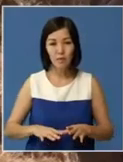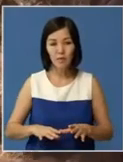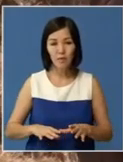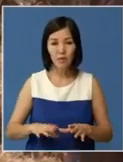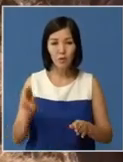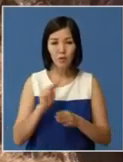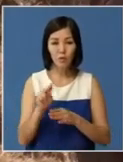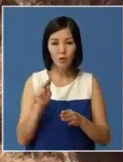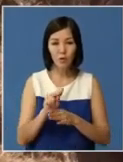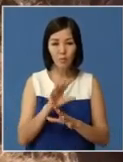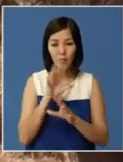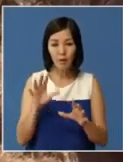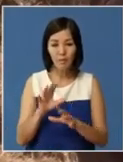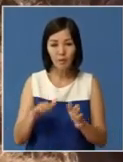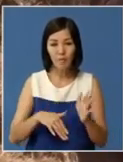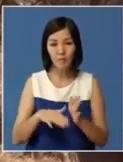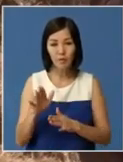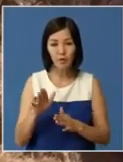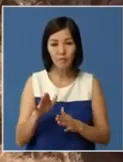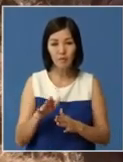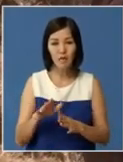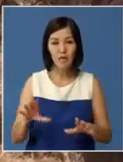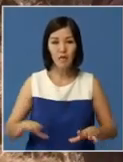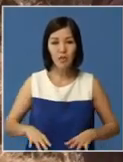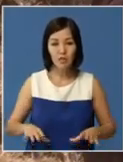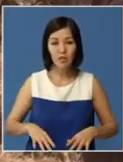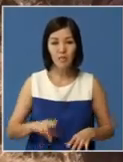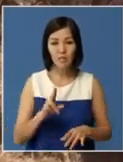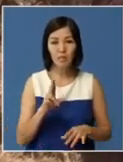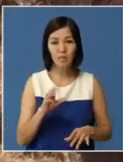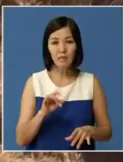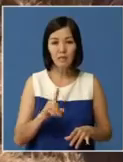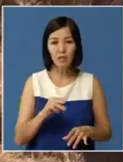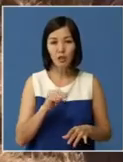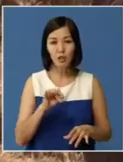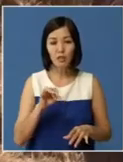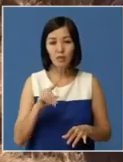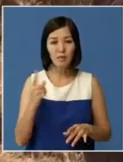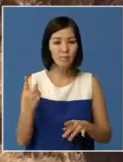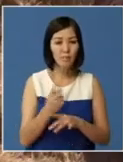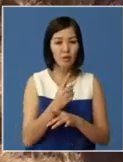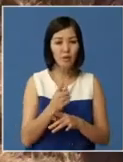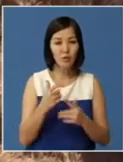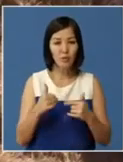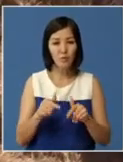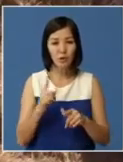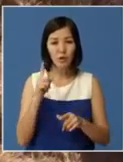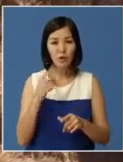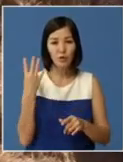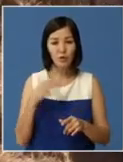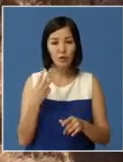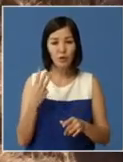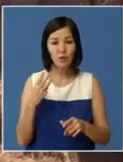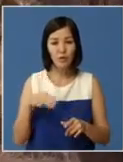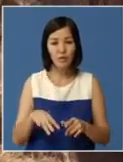аңғарамыз. Дәл қазір мен тізгінінен ұстап тұрған жылқының есімі Қызжирен. Қызжирен елімізде тұңғыш рет ұйымдастырылған 140